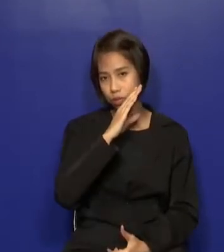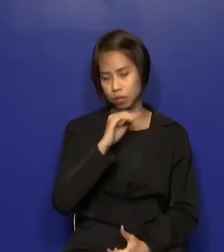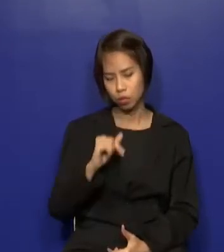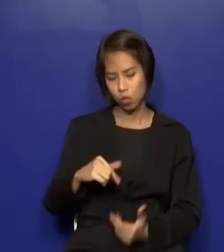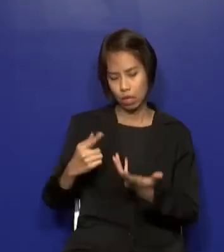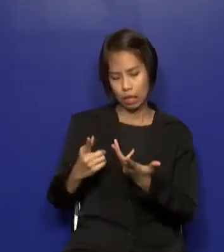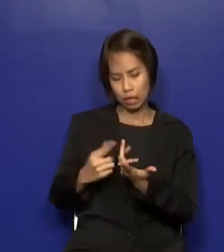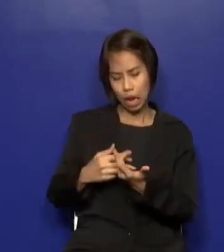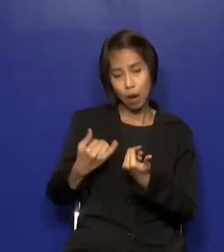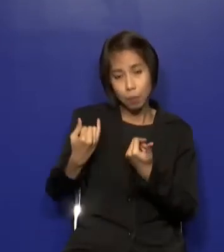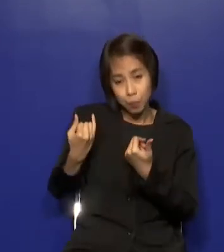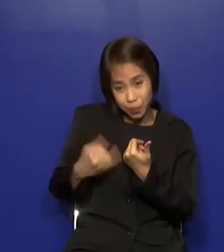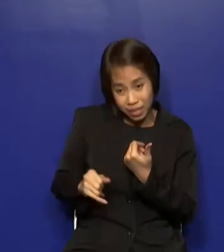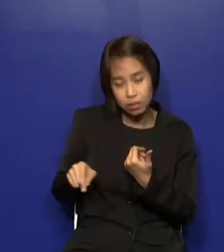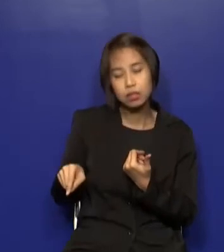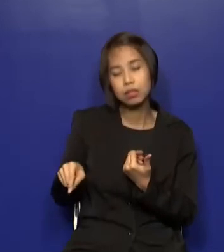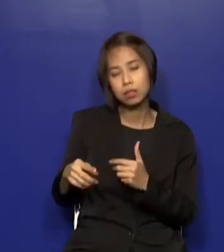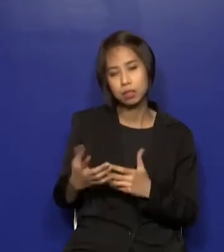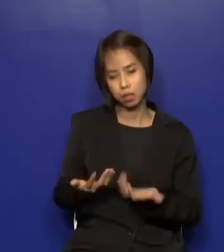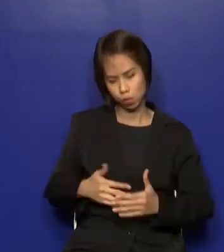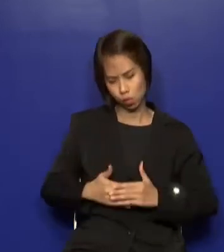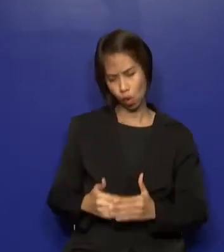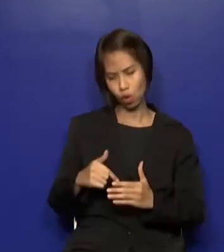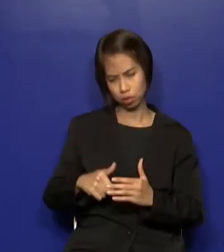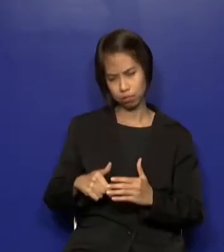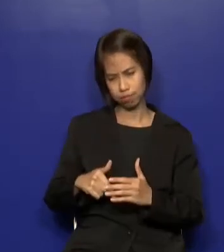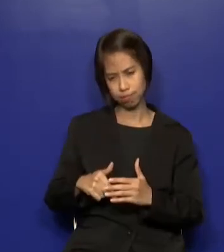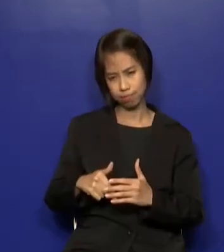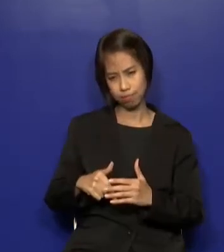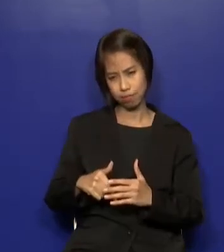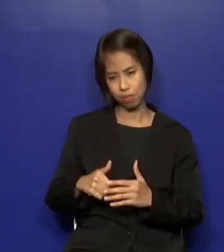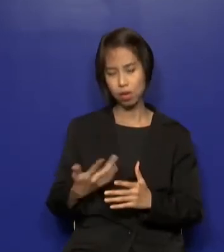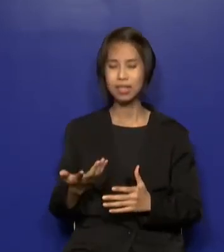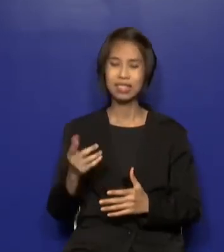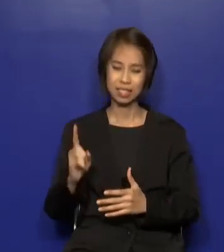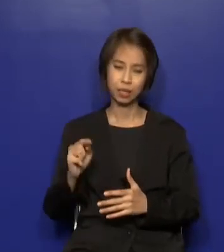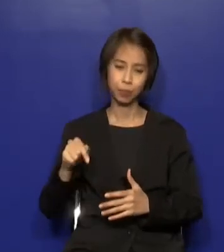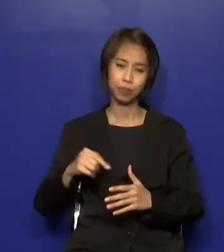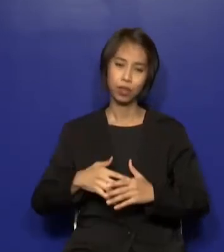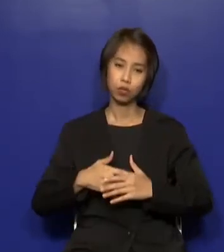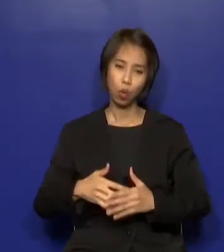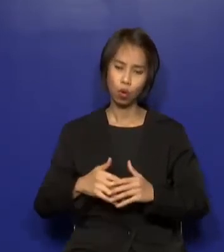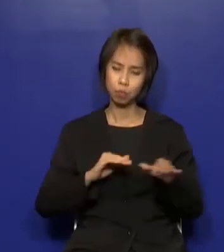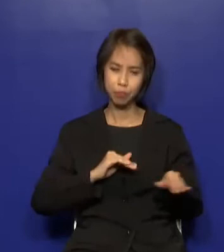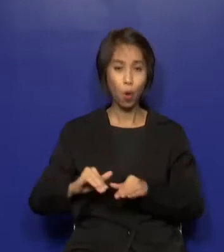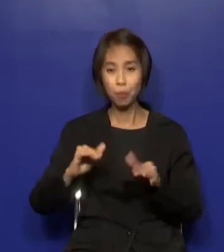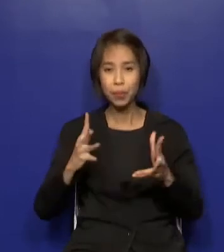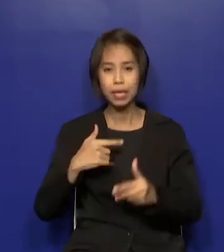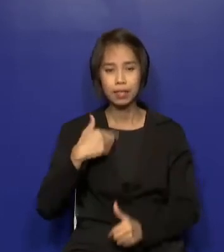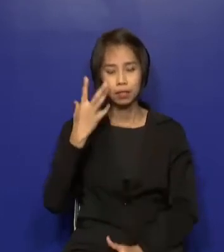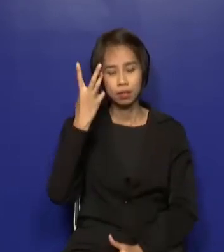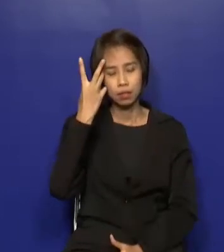ยแล้วเข้ามาอยู่ในระบบสุขภาพเขาตั้งครรภ์เมื่อไม่พร้อมเขาจะเกิดความเครียดเมื่อเกิดความเ